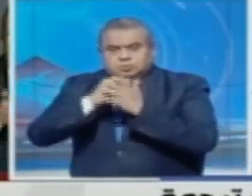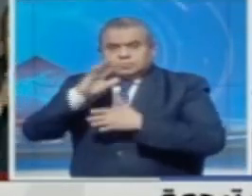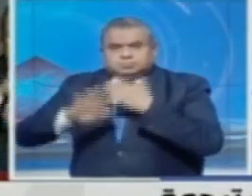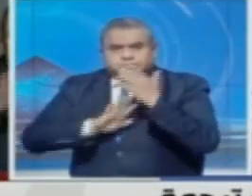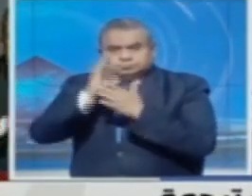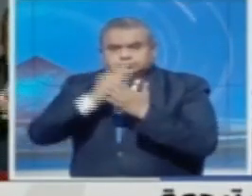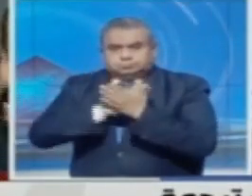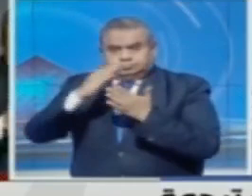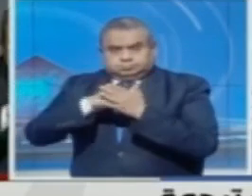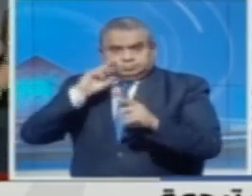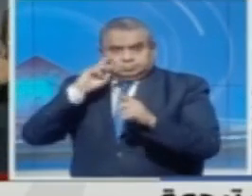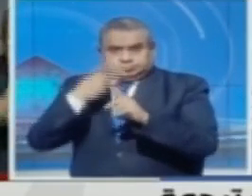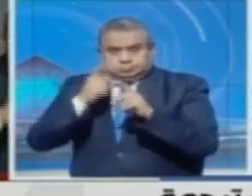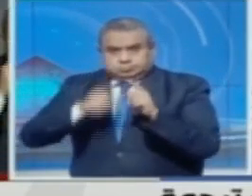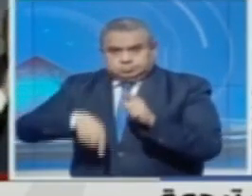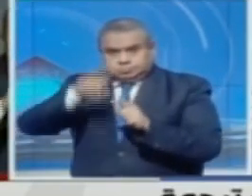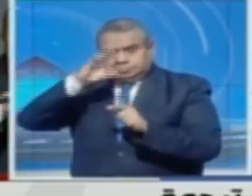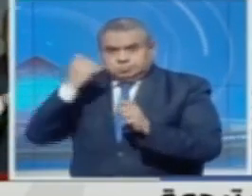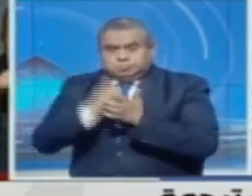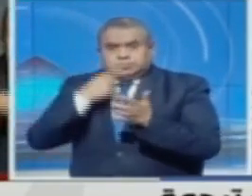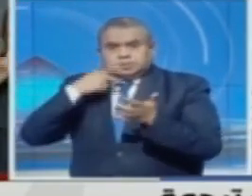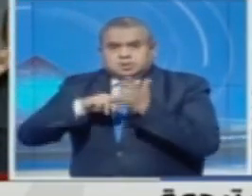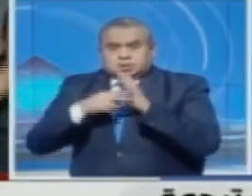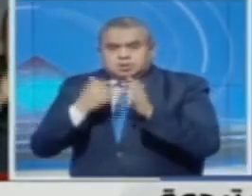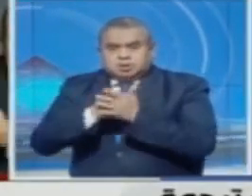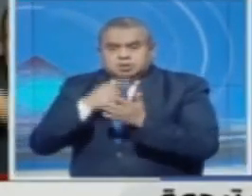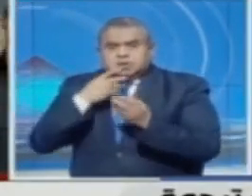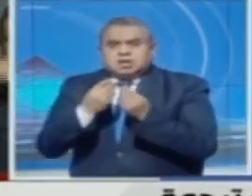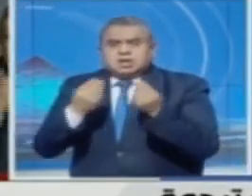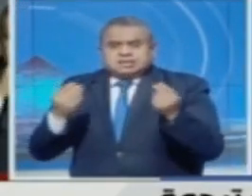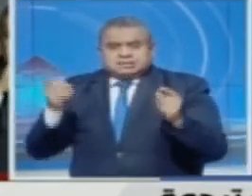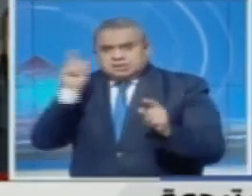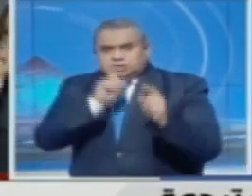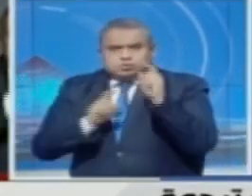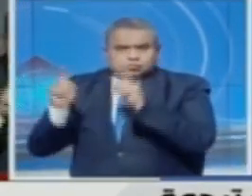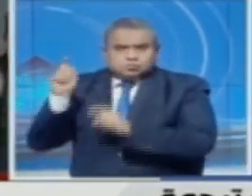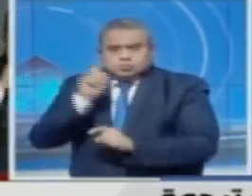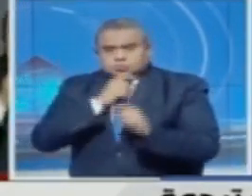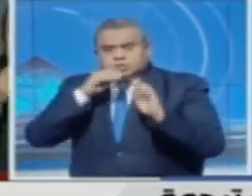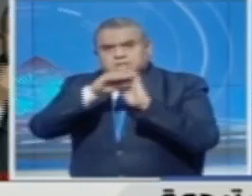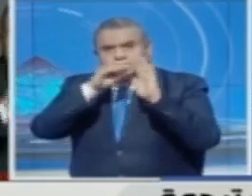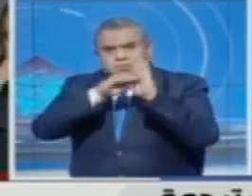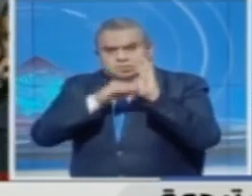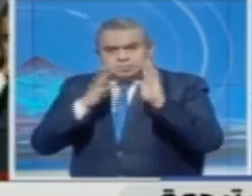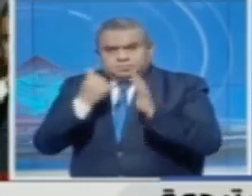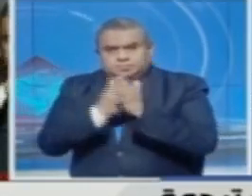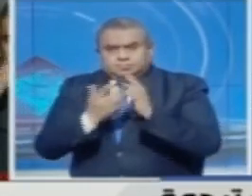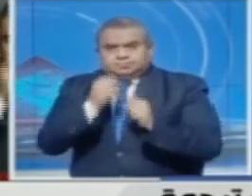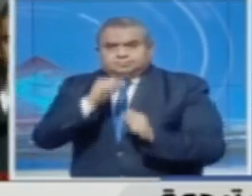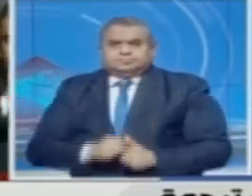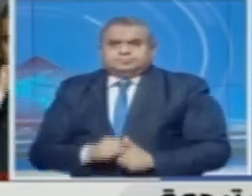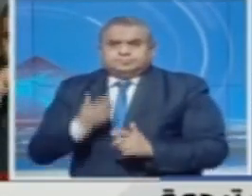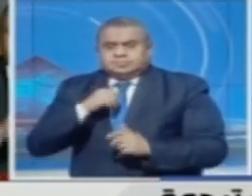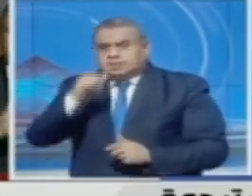زي ما شفنا النهاردة تم النقاش كثيرا على منظومة أو النظام